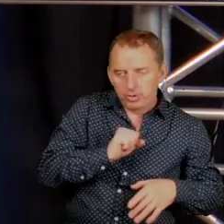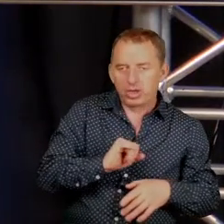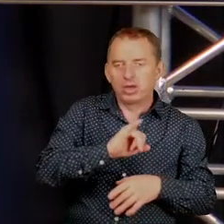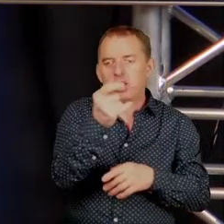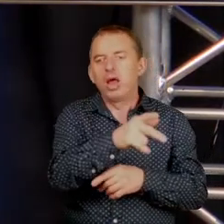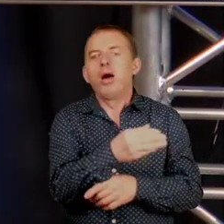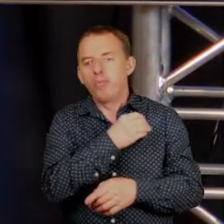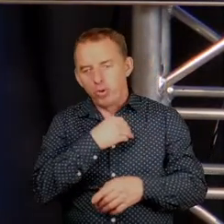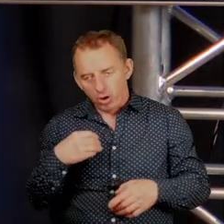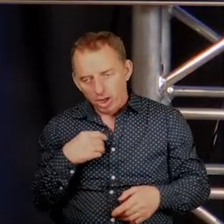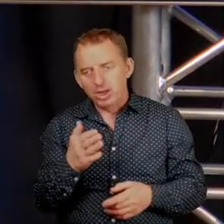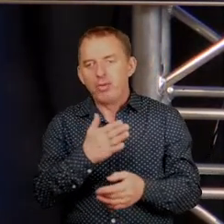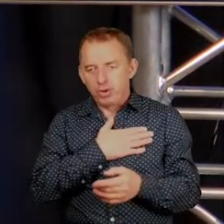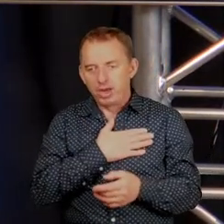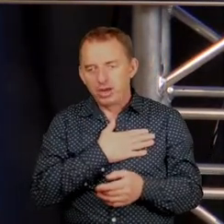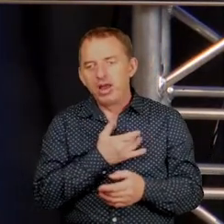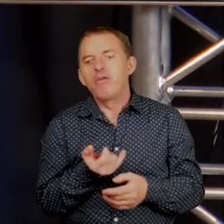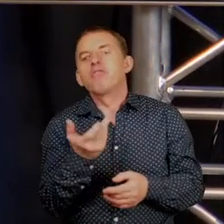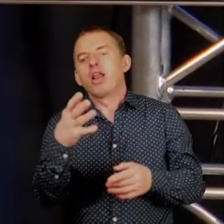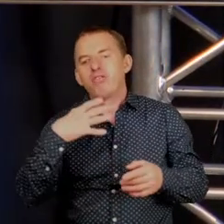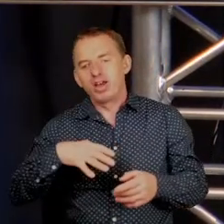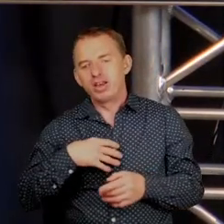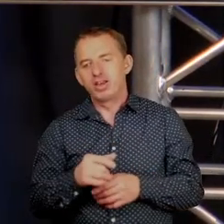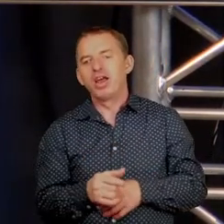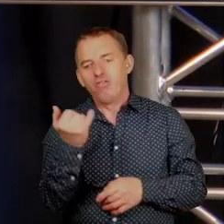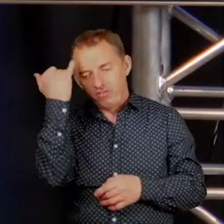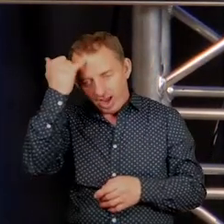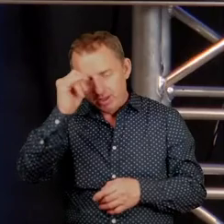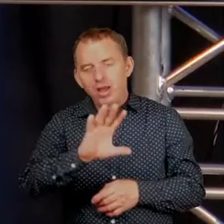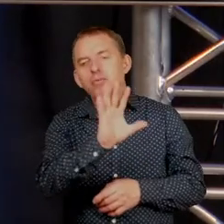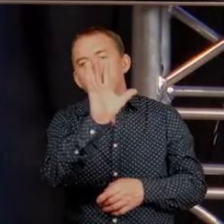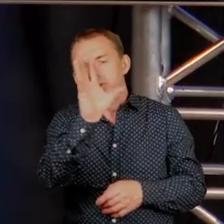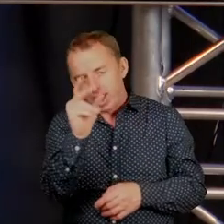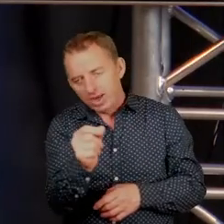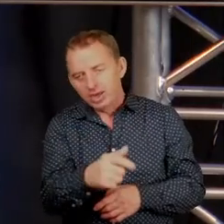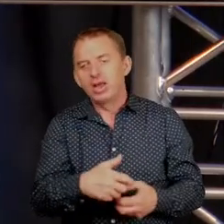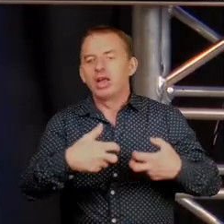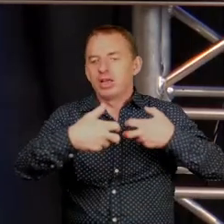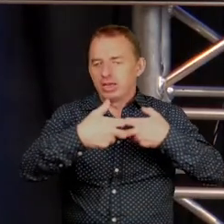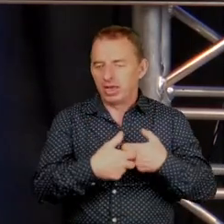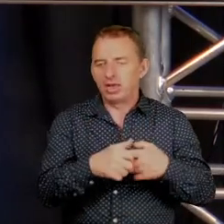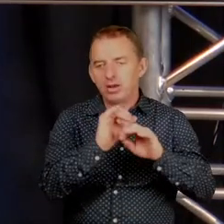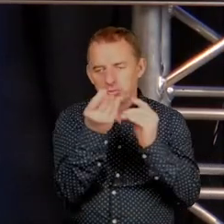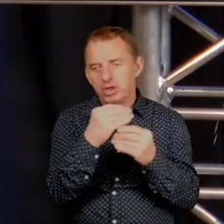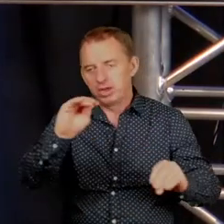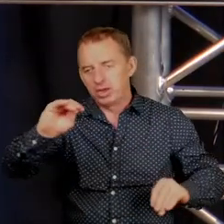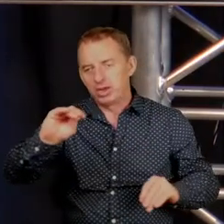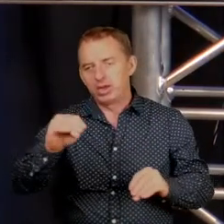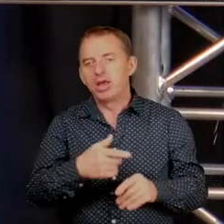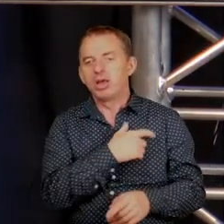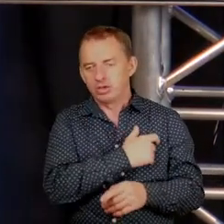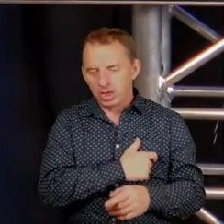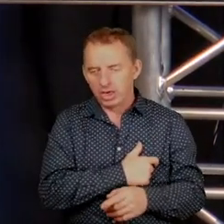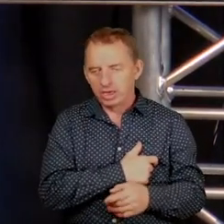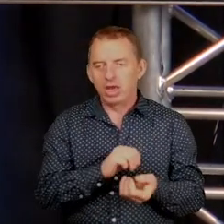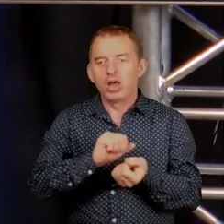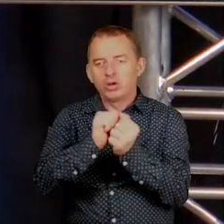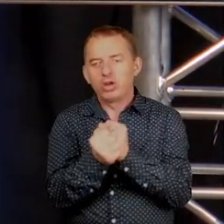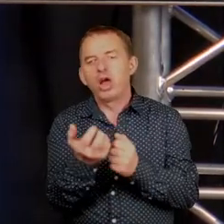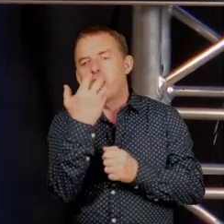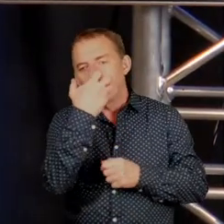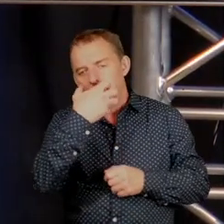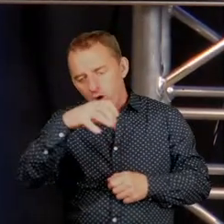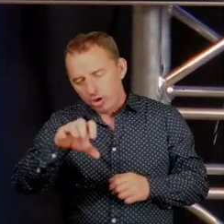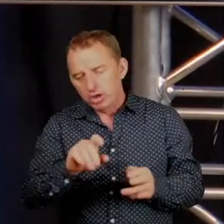bo Polacy mają wiele wad, ale mają też wiele pięknych cech, między innymi właśnie to, że nasze serca są gorące